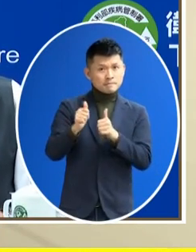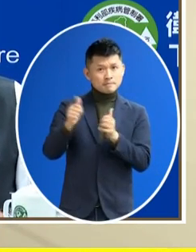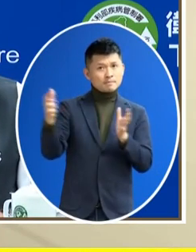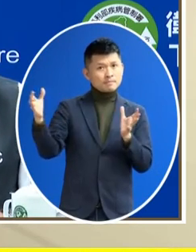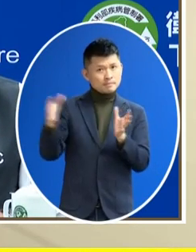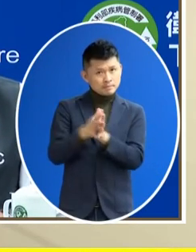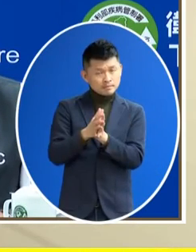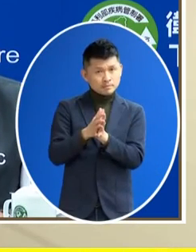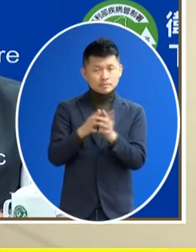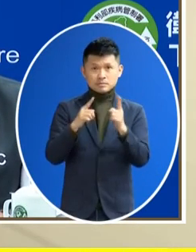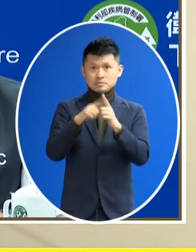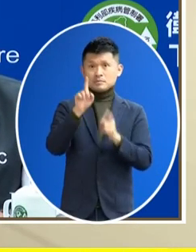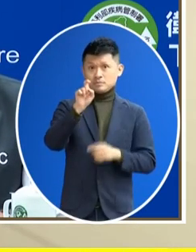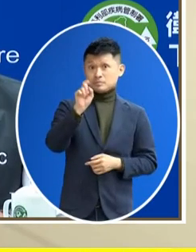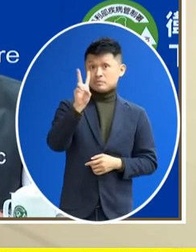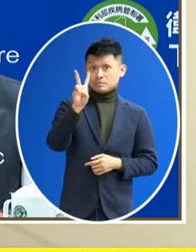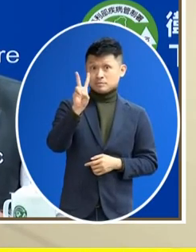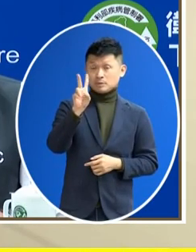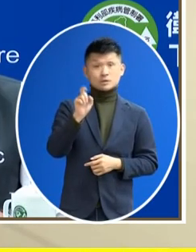应该是有13例嘛，哈，